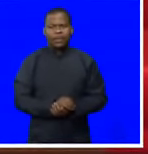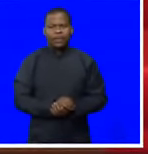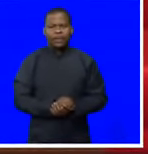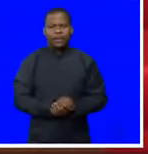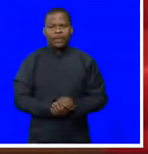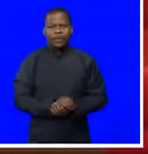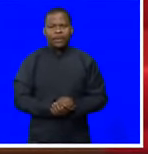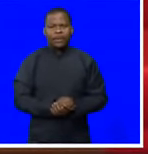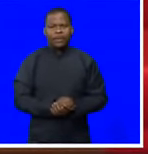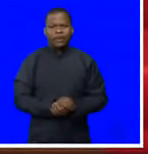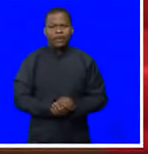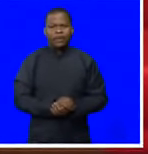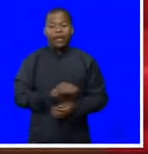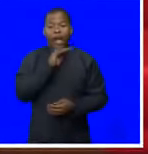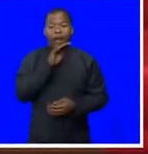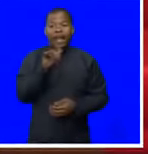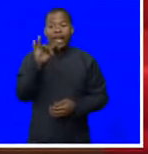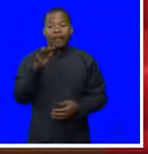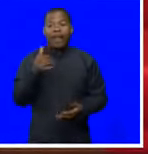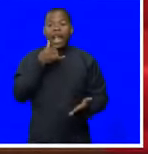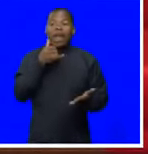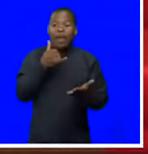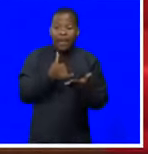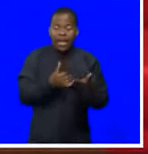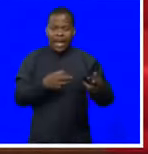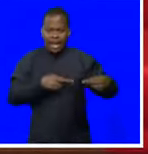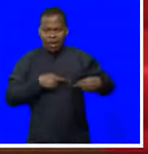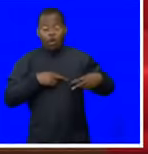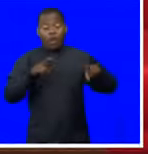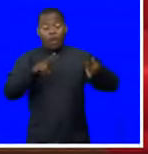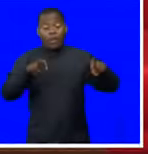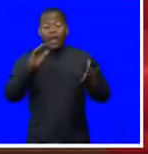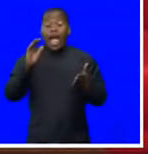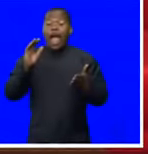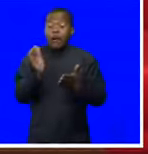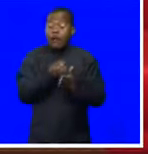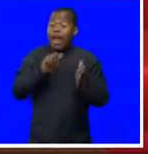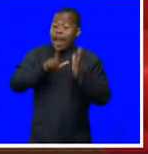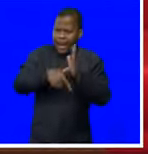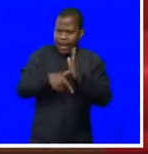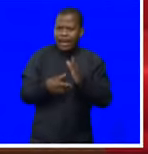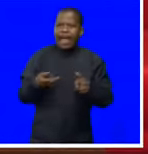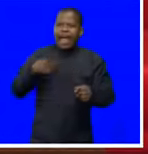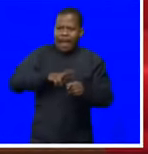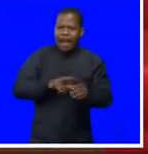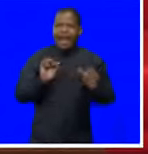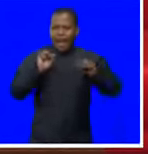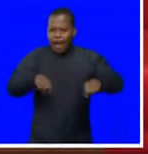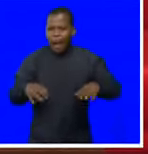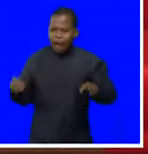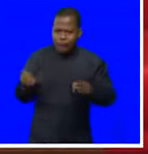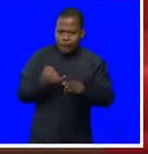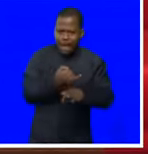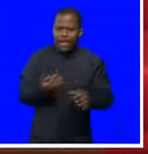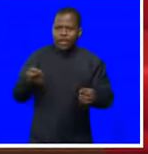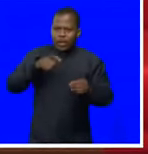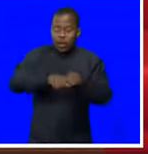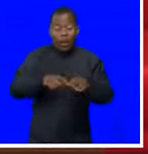leyo search warrant ngekuthi ke naye nakasebenza chief officer wendawo ukuthi